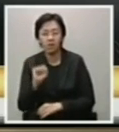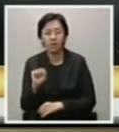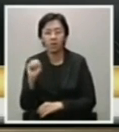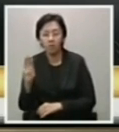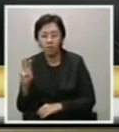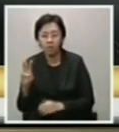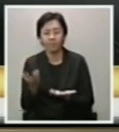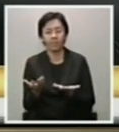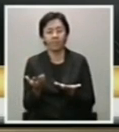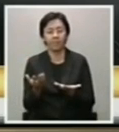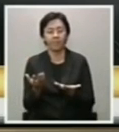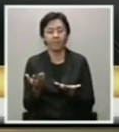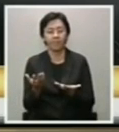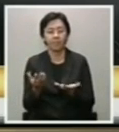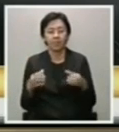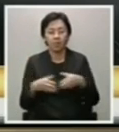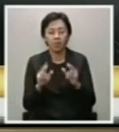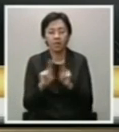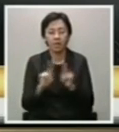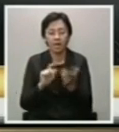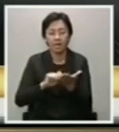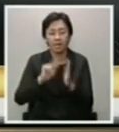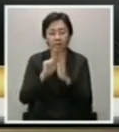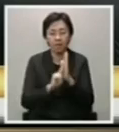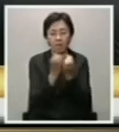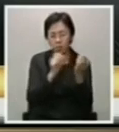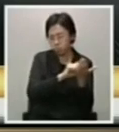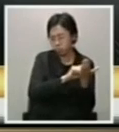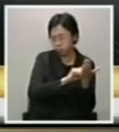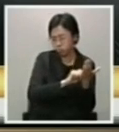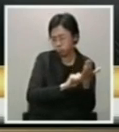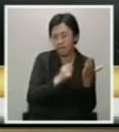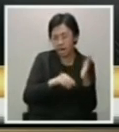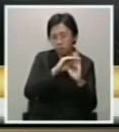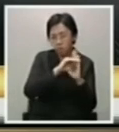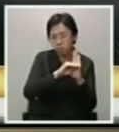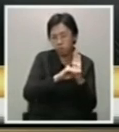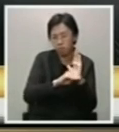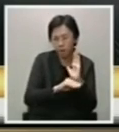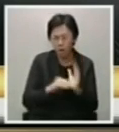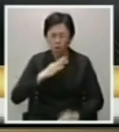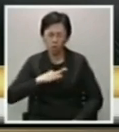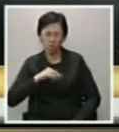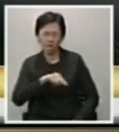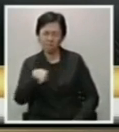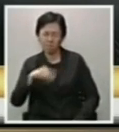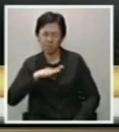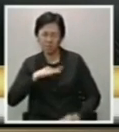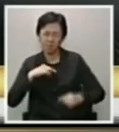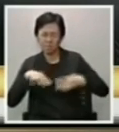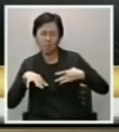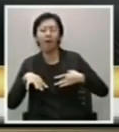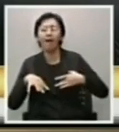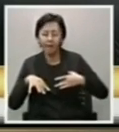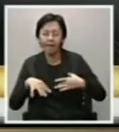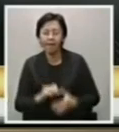ต่างเหล่านี้ตามที่คณะกรรมการร่างรัฐธรรมนูญได้ร่างออกมาแล้วนะตามบทบัญญัติดังกล่าวนั้นมันอาจจะไม่ถูกใจใครทั้งหมดหรอกครับเพราะนั้นเป็น